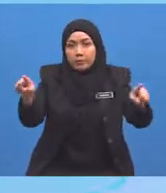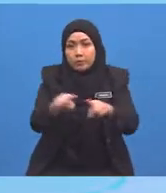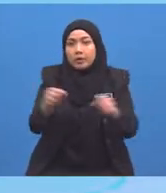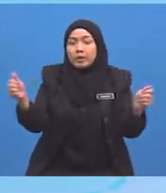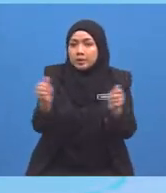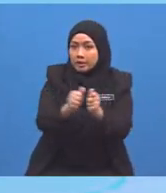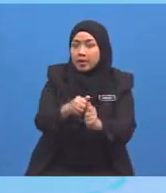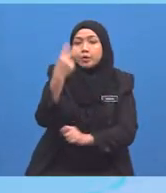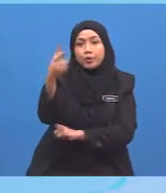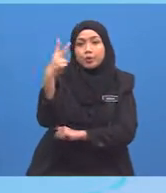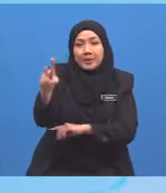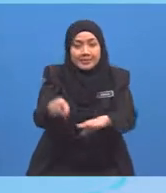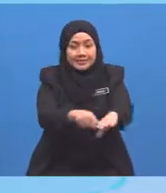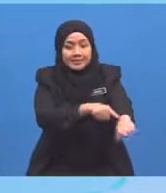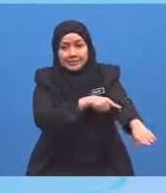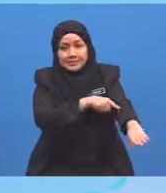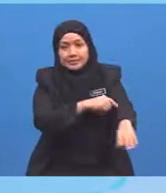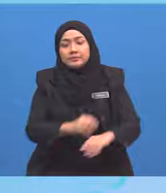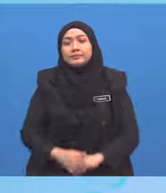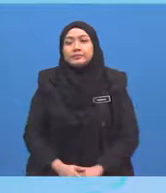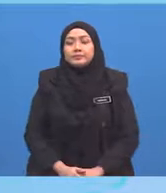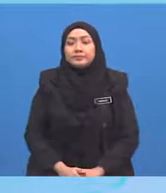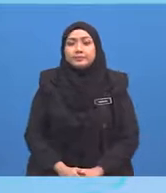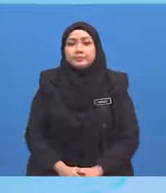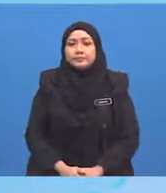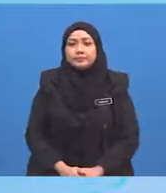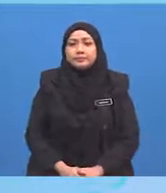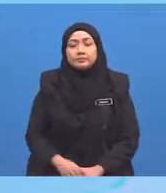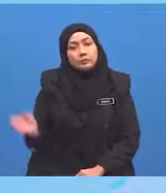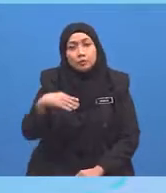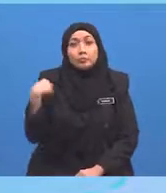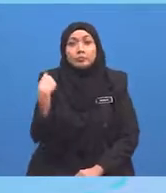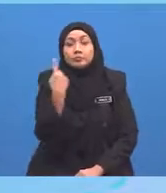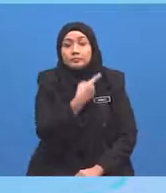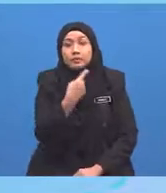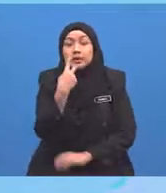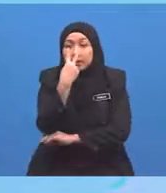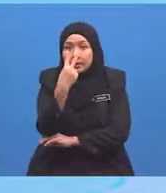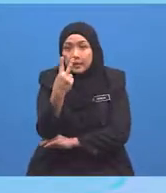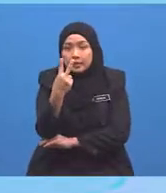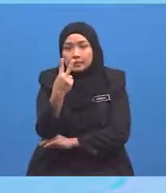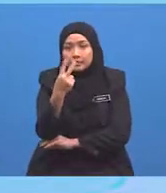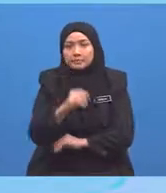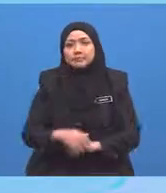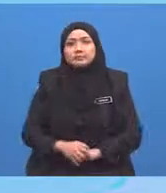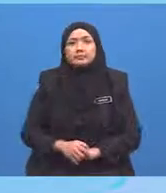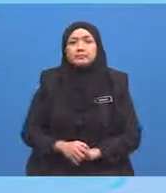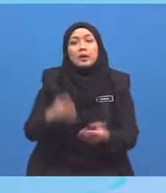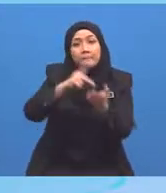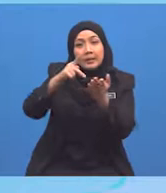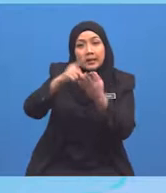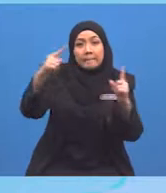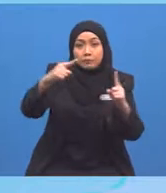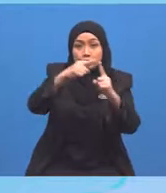ini. Cari bilangan bucu dan bilangan pepenjuru bagi